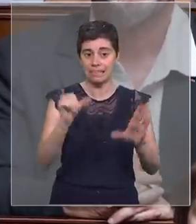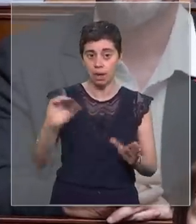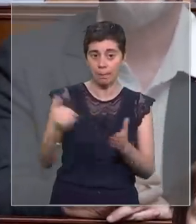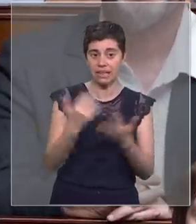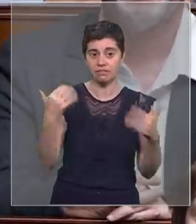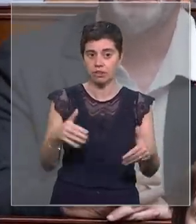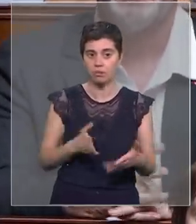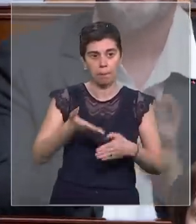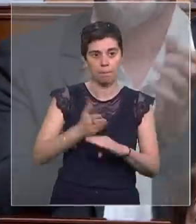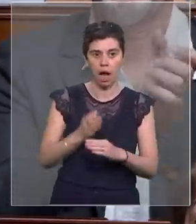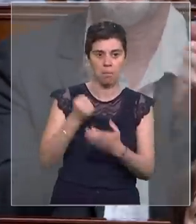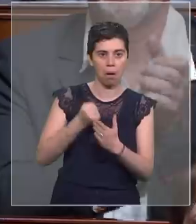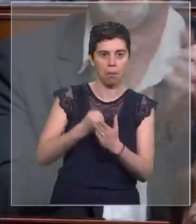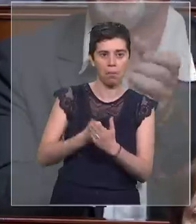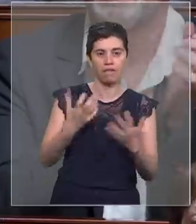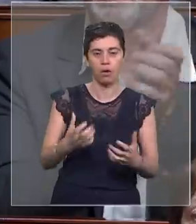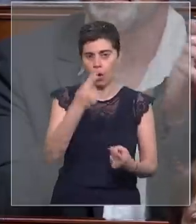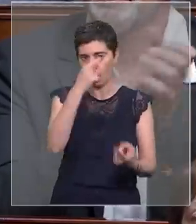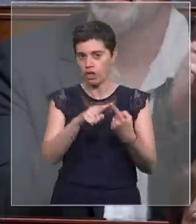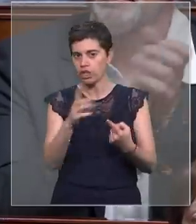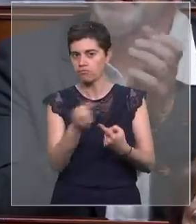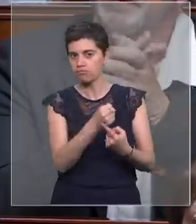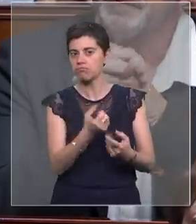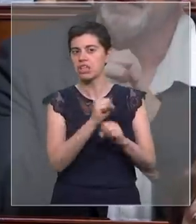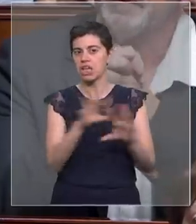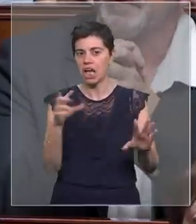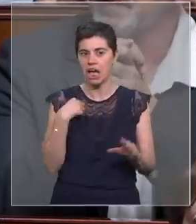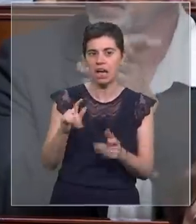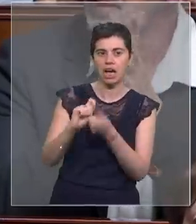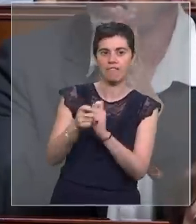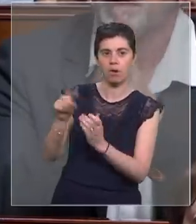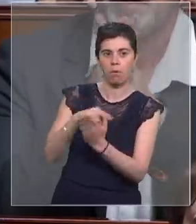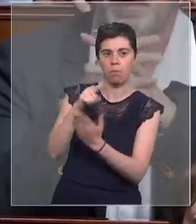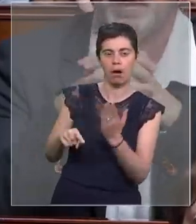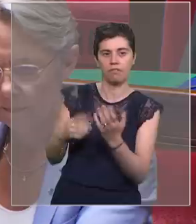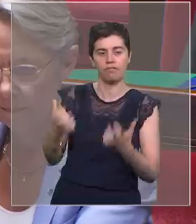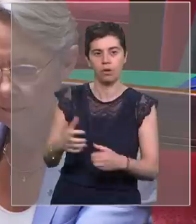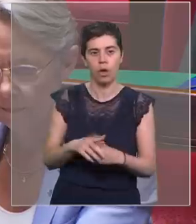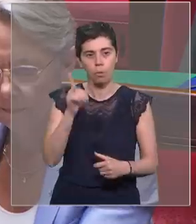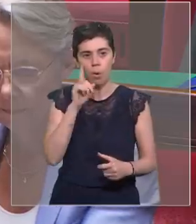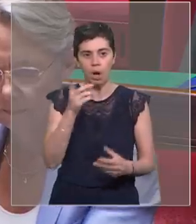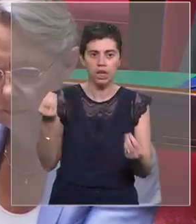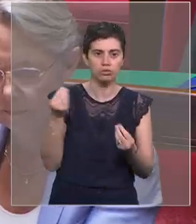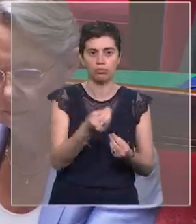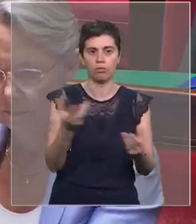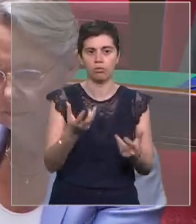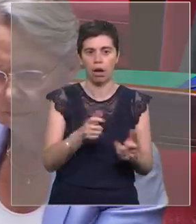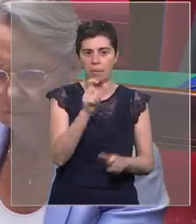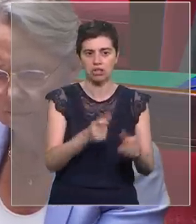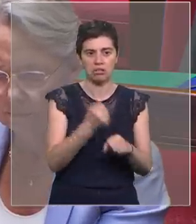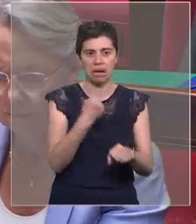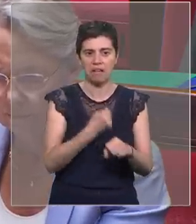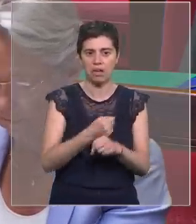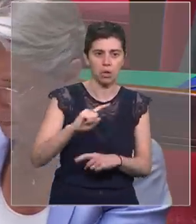toujours prêt à batailler. L'enjeu est clair. Nous voulons abroger votre réforme des retraites car elle condamne. Elle condamne tous les travailleurs